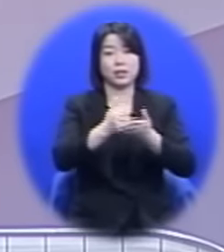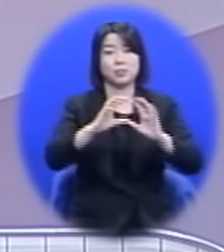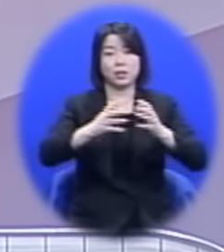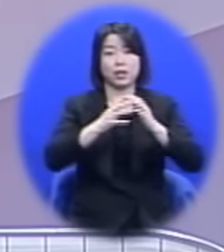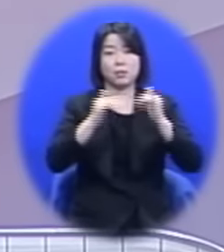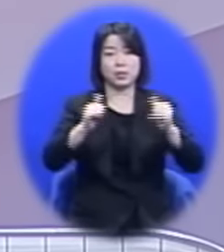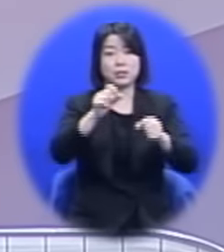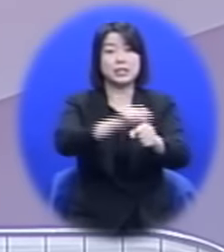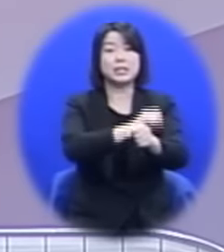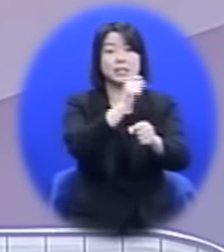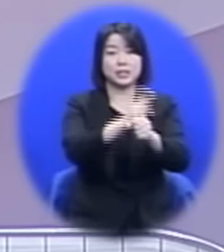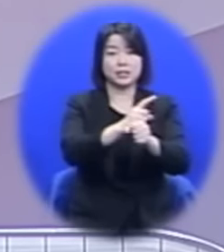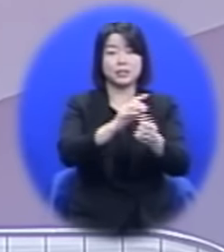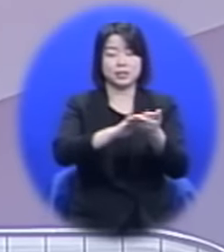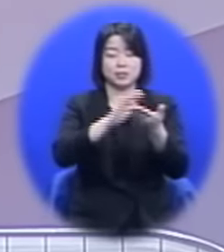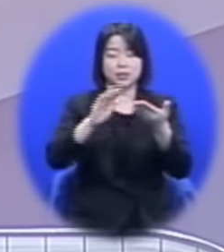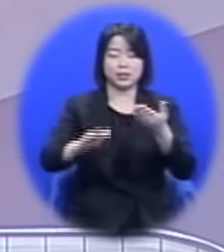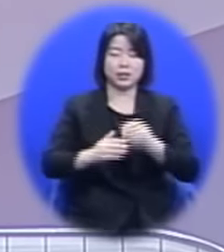특징입니다.